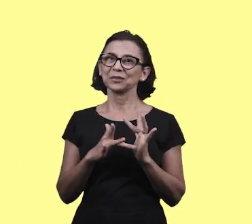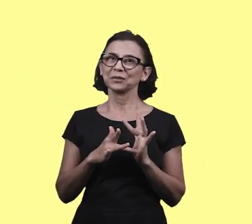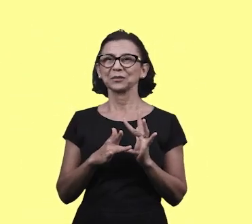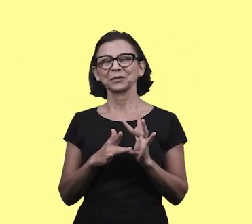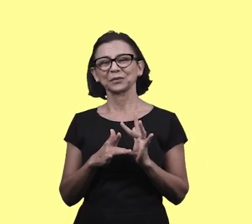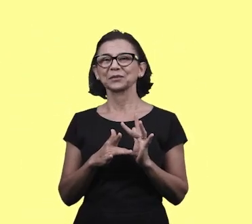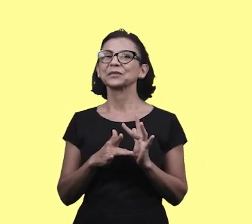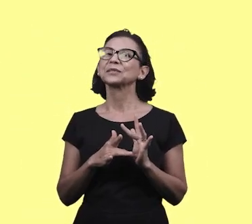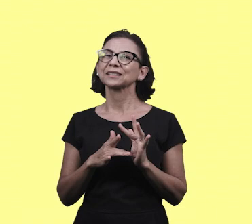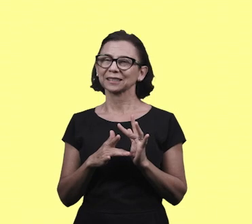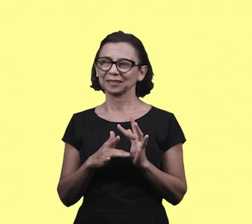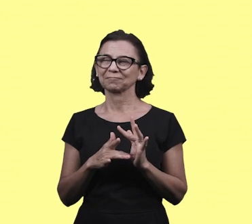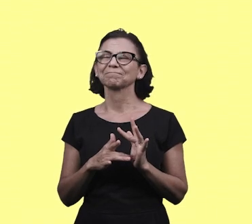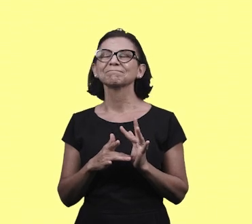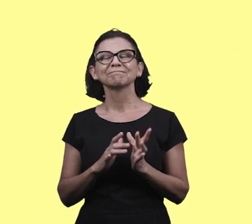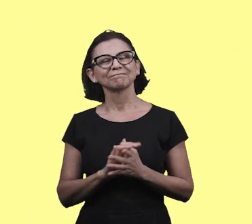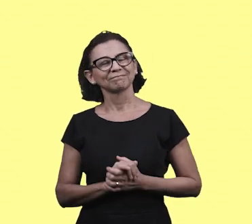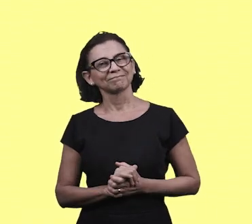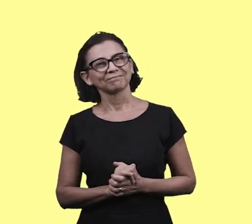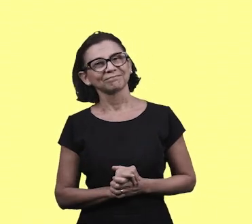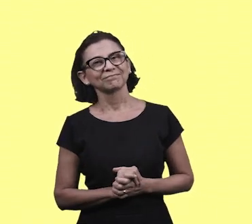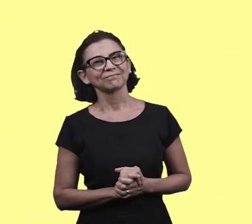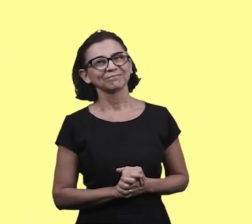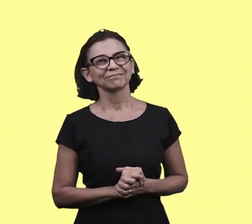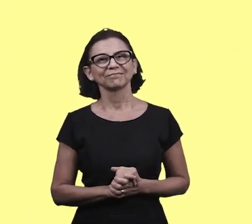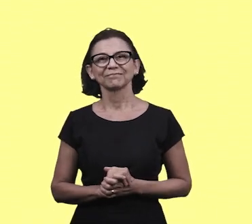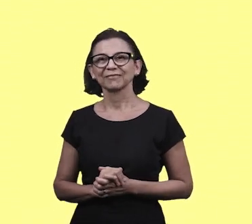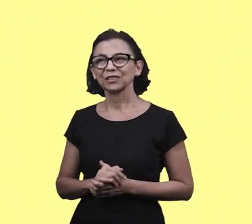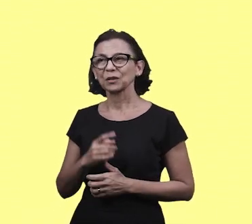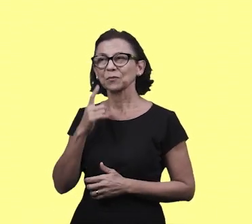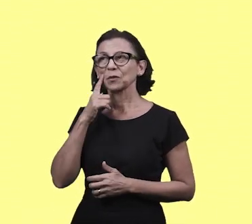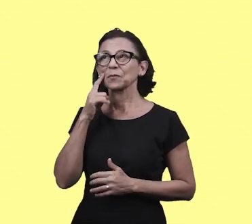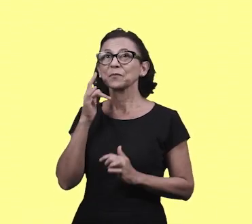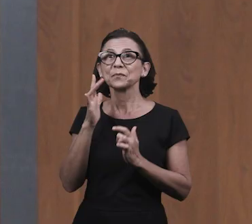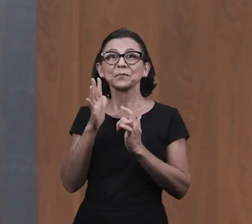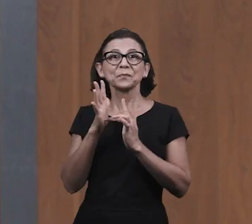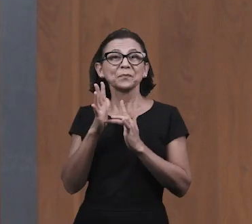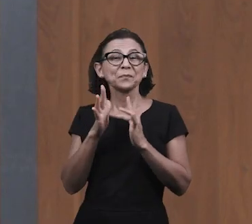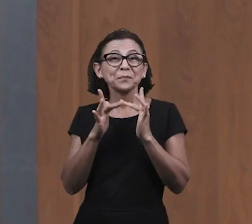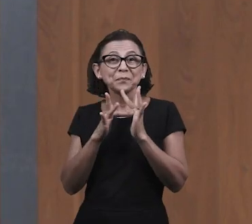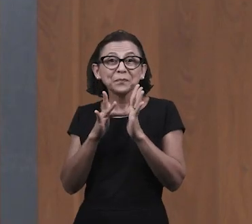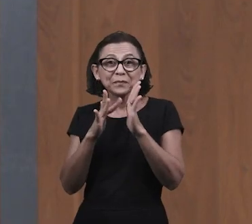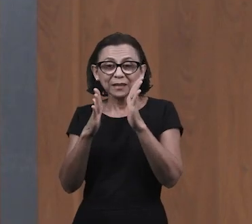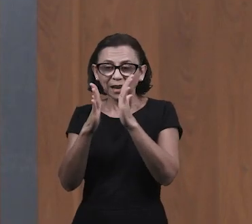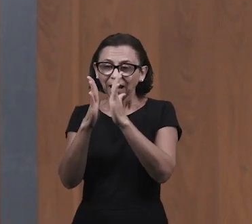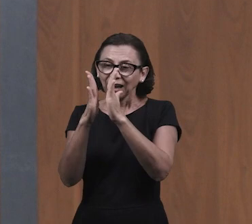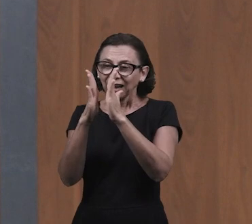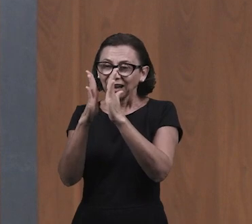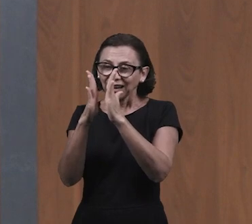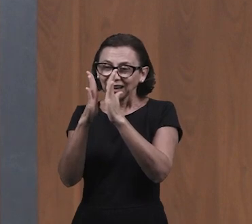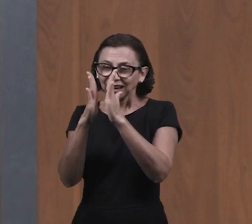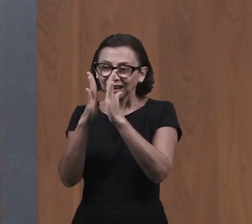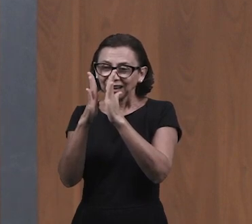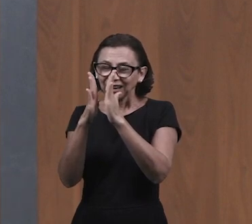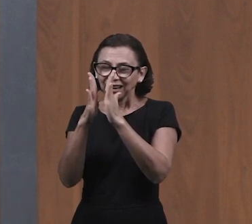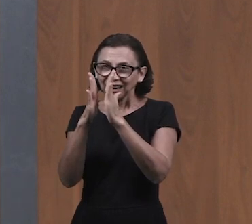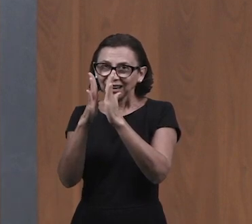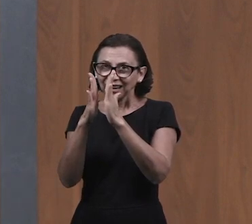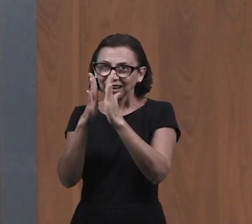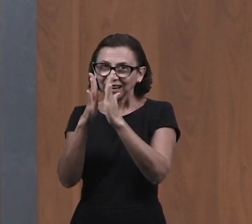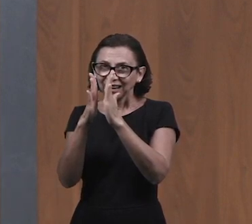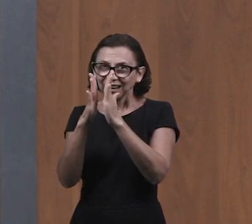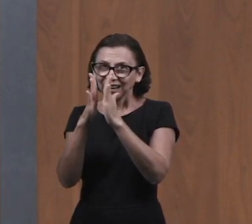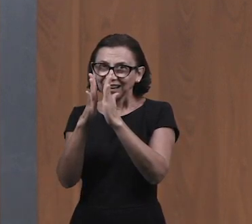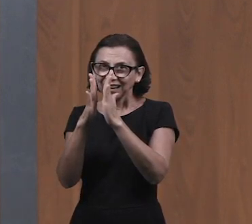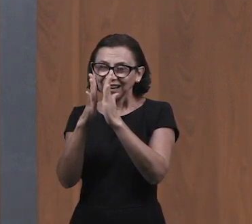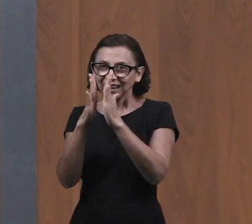Et qui est l'agneau? C'est Jésus. Ce jour, nous allons voir Jésus face à face.